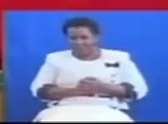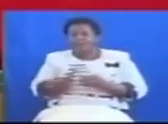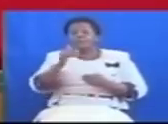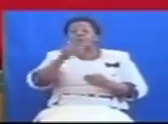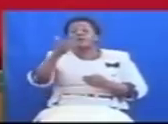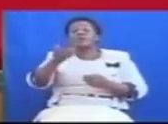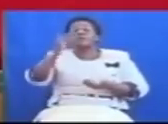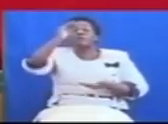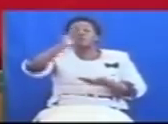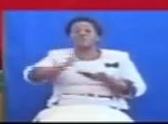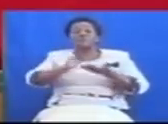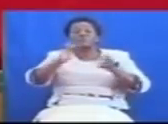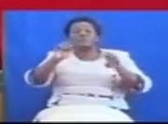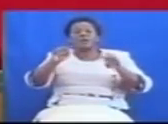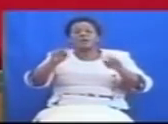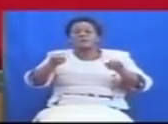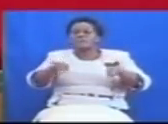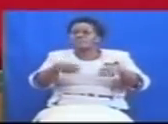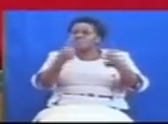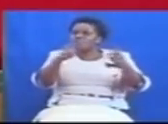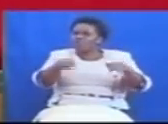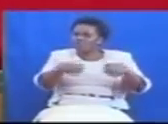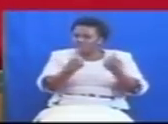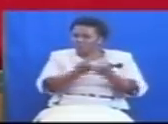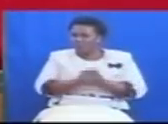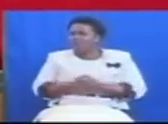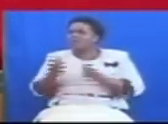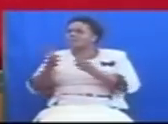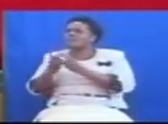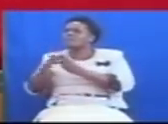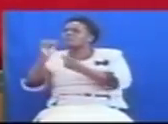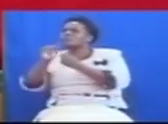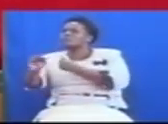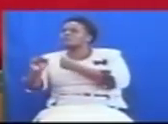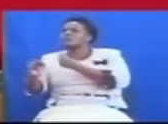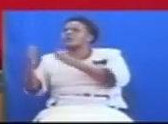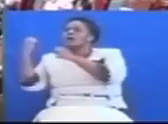wananchi, ikiwemo bomoa bomoa ya makazi yasiyo rasmi.